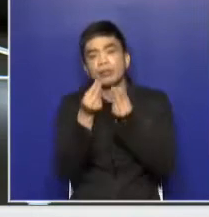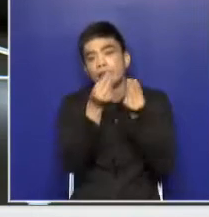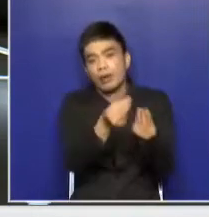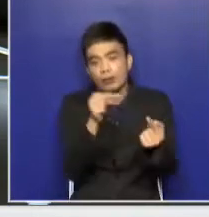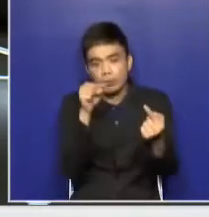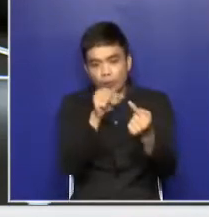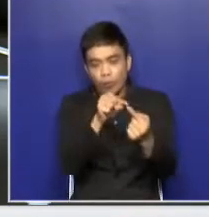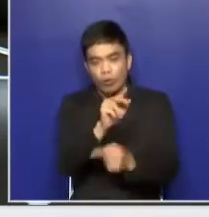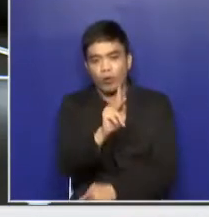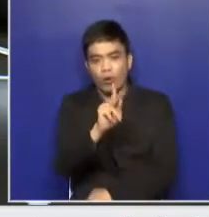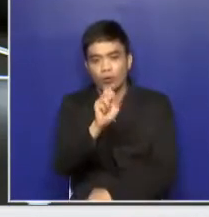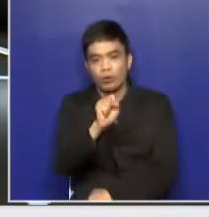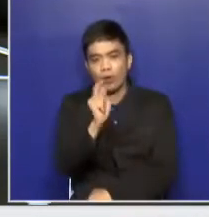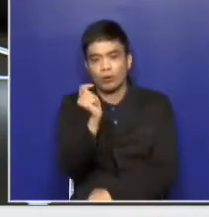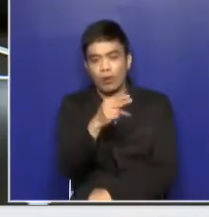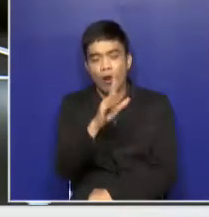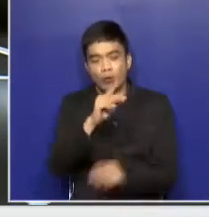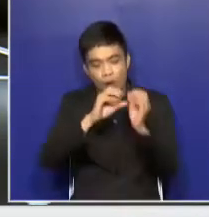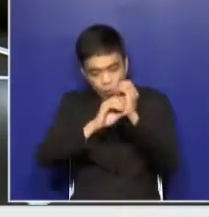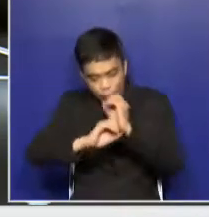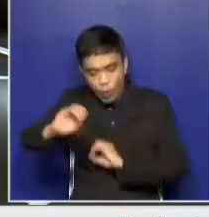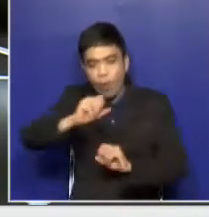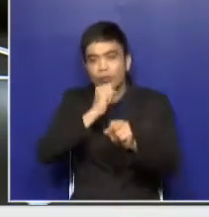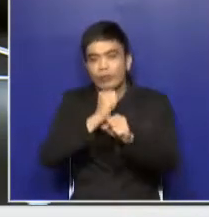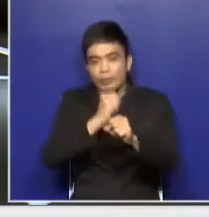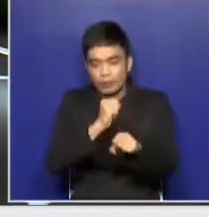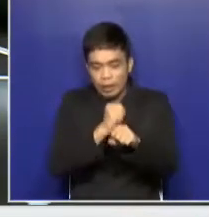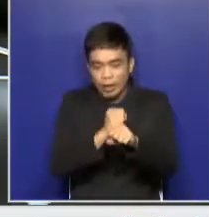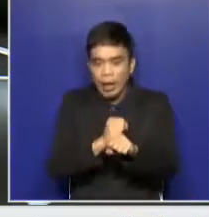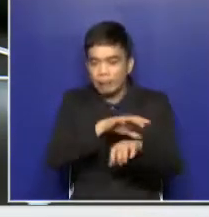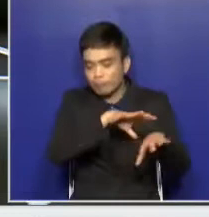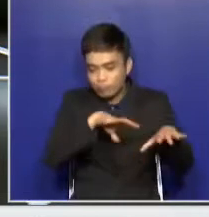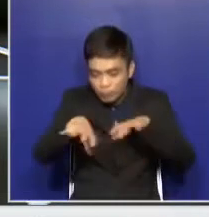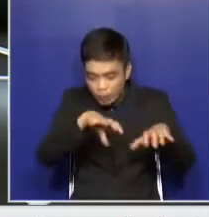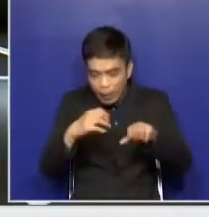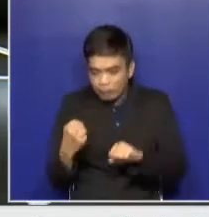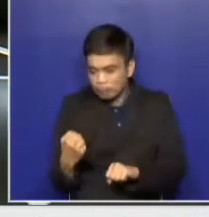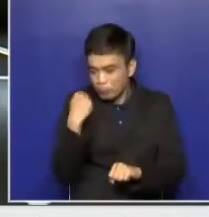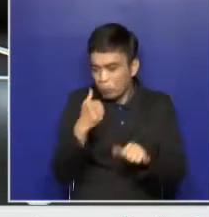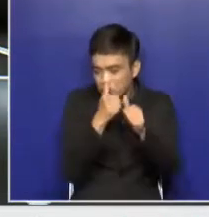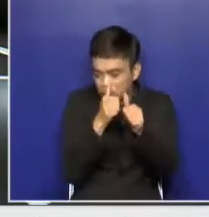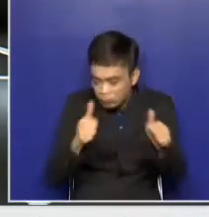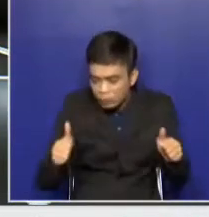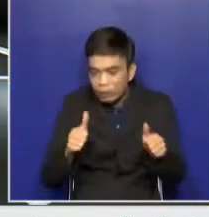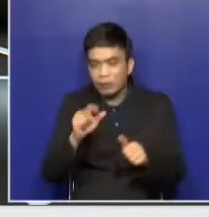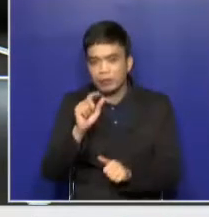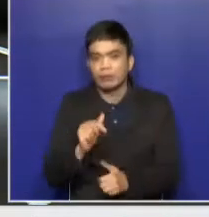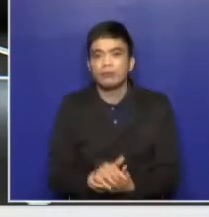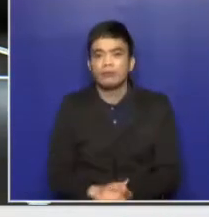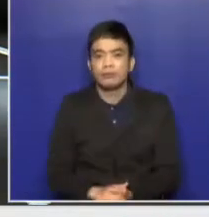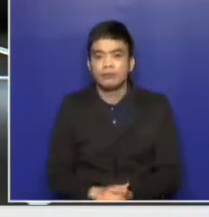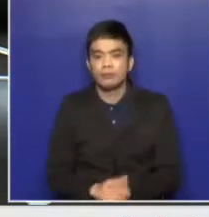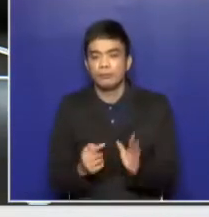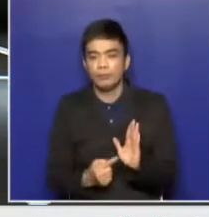ทำงานให้มีประสิทธิภาพในระยะเวลาที่โลกมันเปลี่ยนแปลงไปผมขอย